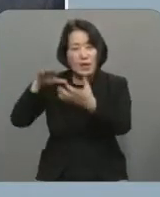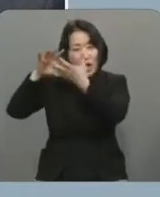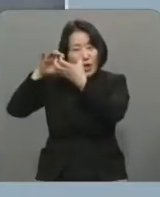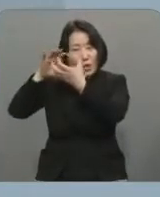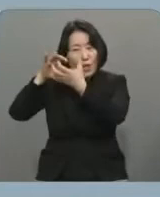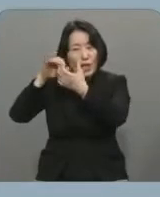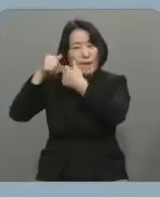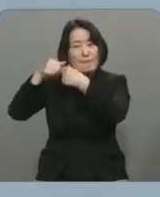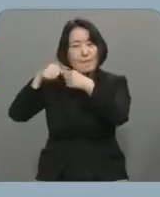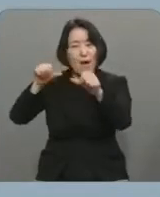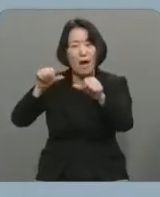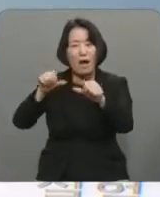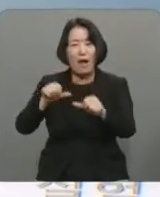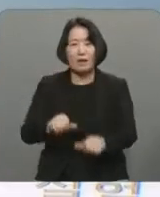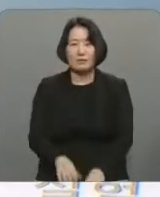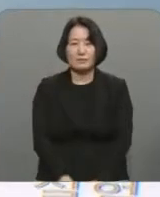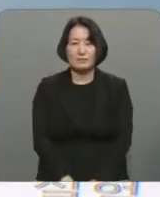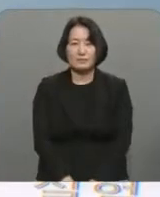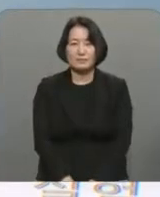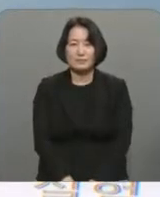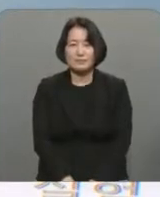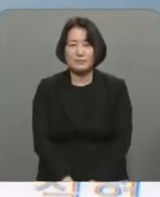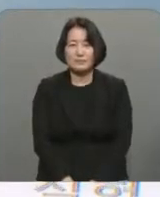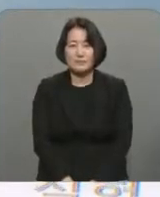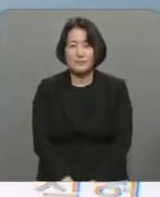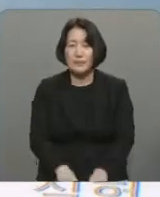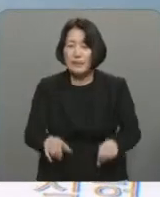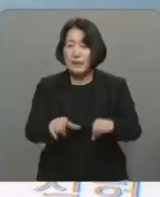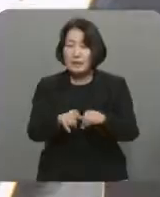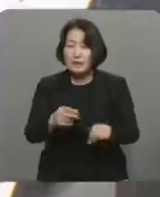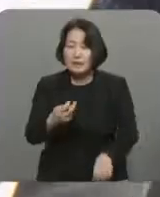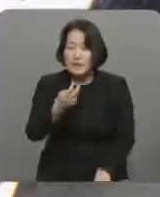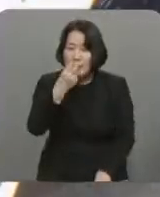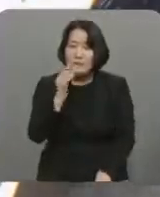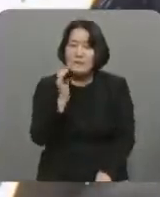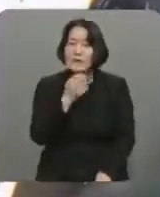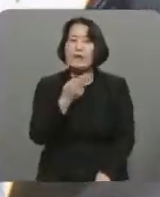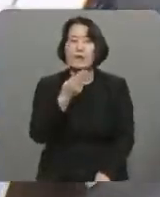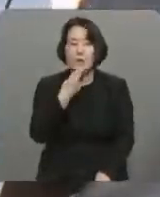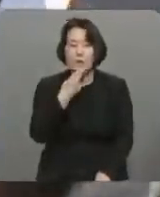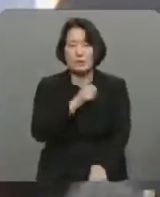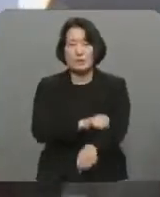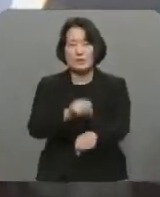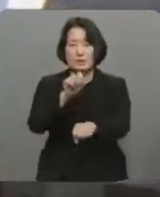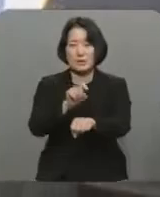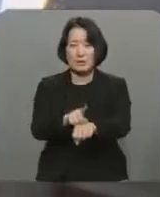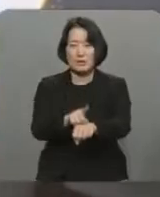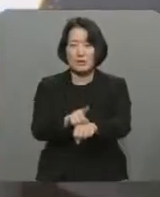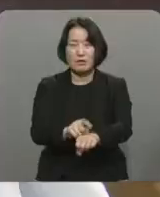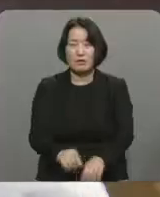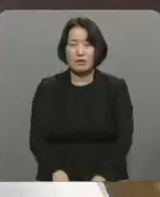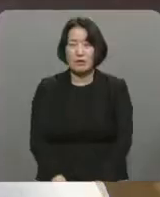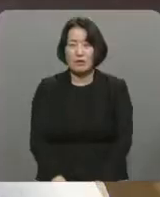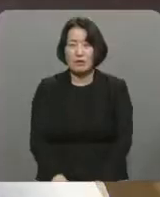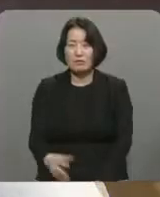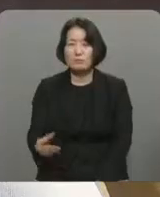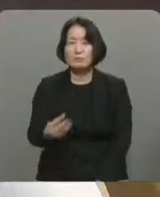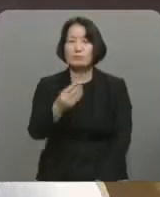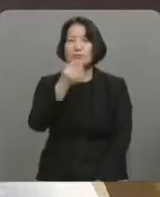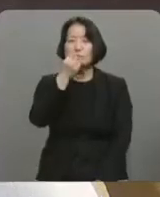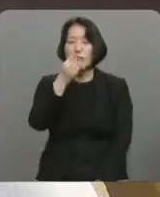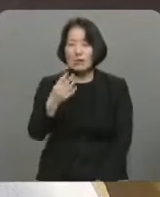경우에는 뇌손상에 치명적이 되겠죠. 일산화탄소는 냄새도 색깔도 없는 게 특징입니다. 흡입을 해도